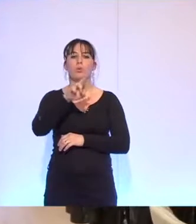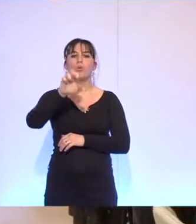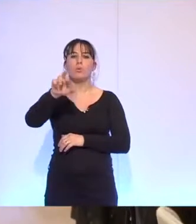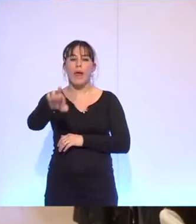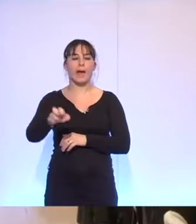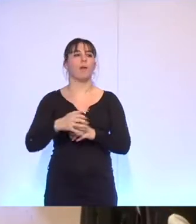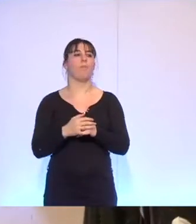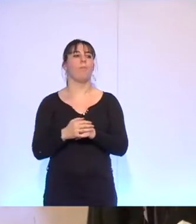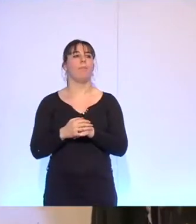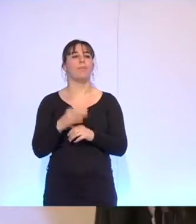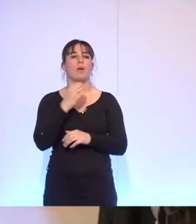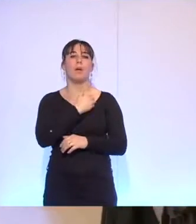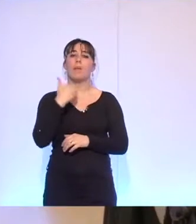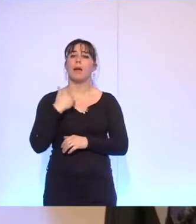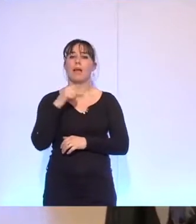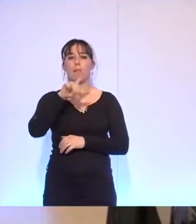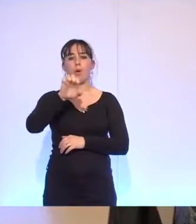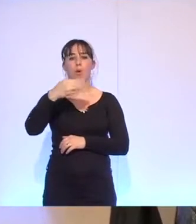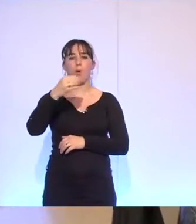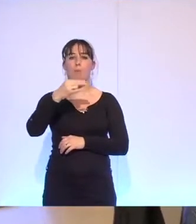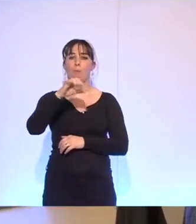Treizième adjointe, Laetitia Lemoine.